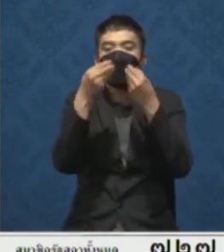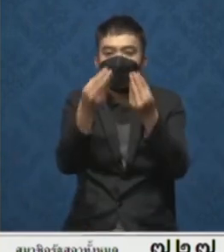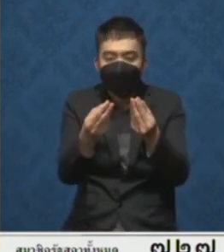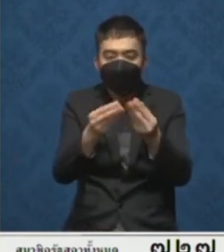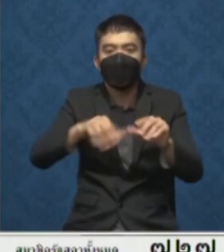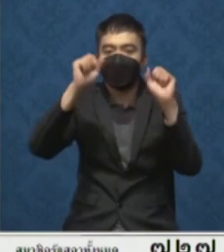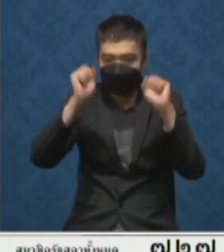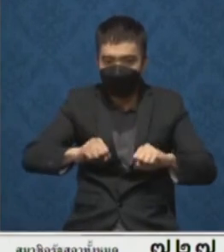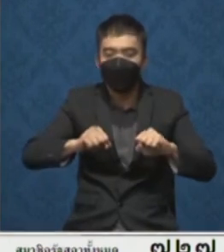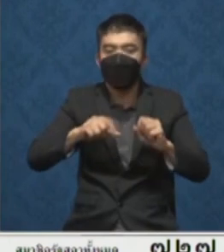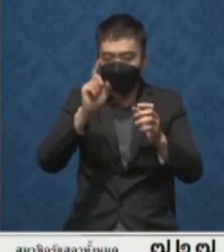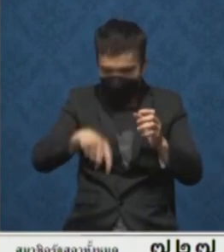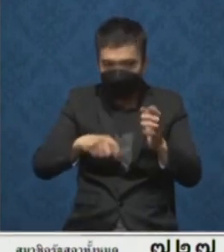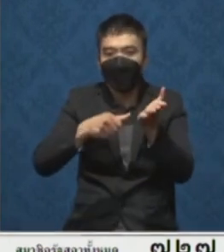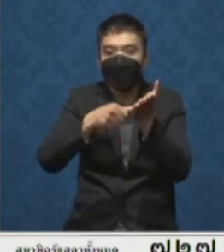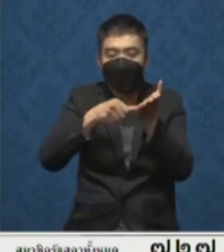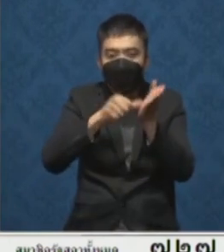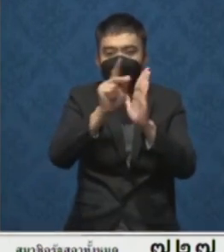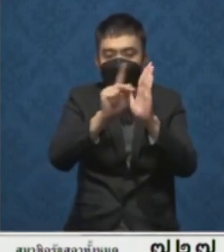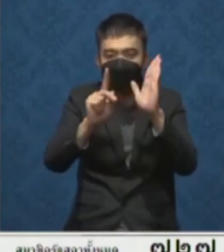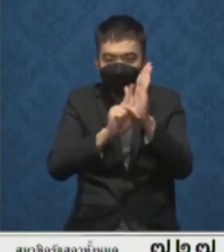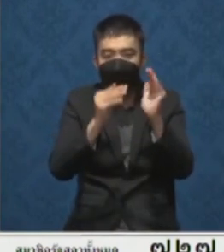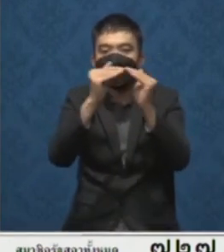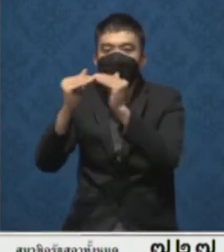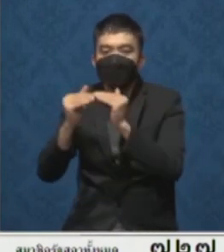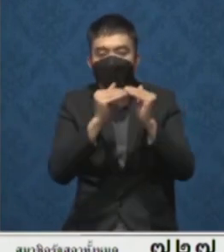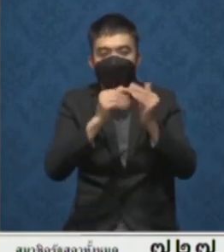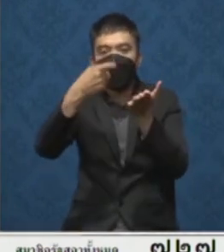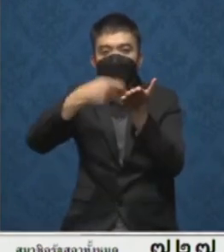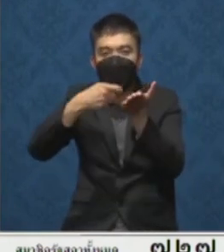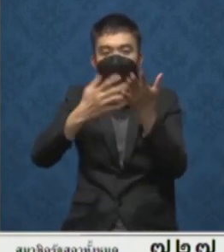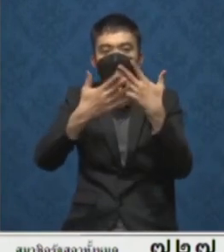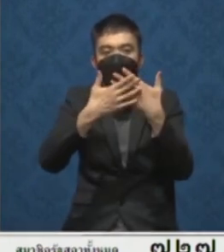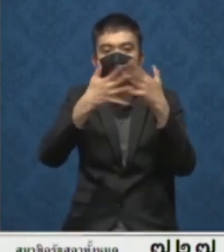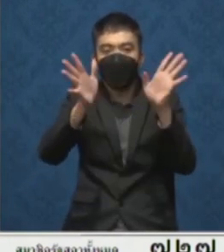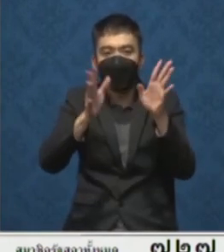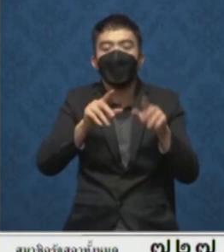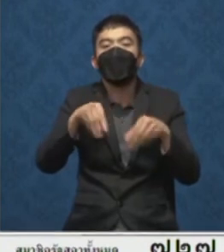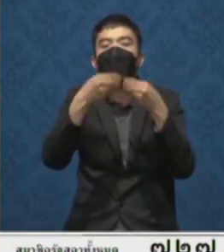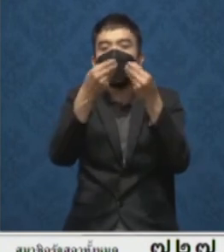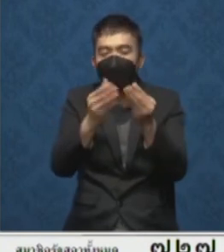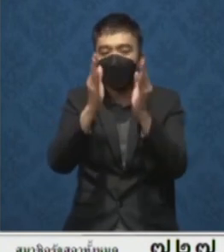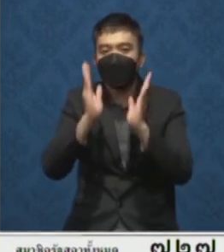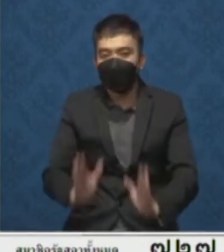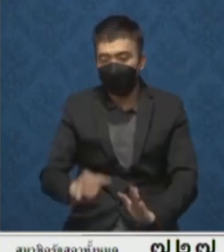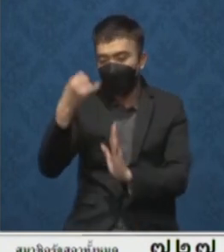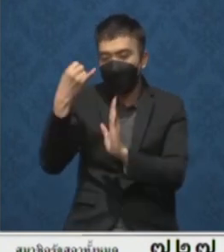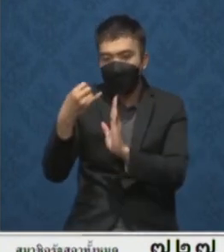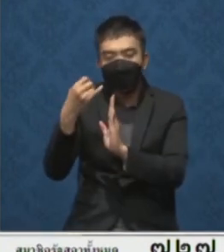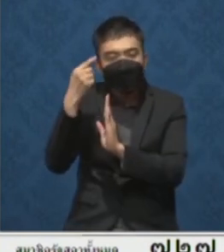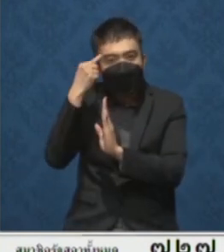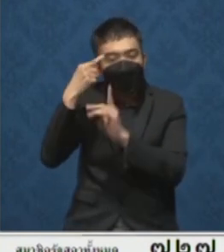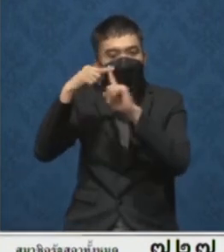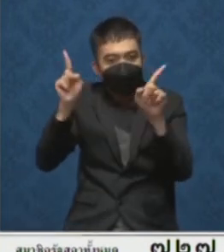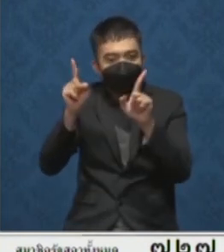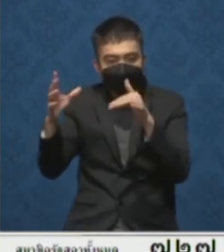การร่างแก้ไขรัฐธรรมนูญว่าด้วยสิทธิ์ในการประกันตัวฉบับนี้เพื่อคืนความเป็นธรรมให้กับนักโทษทางความคิดเพื่